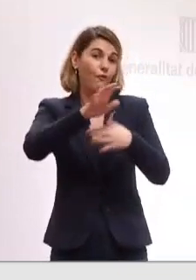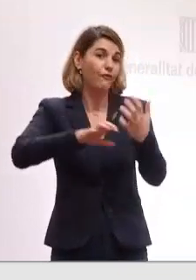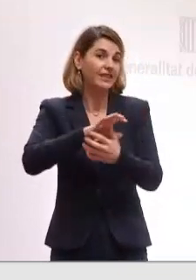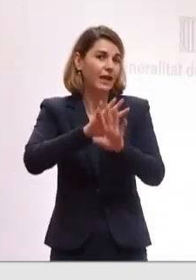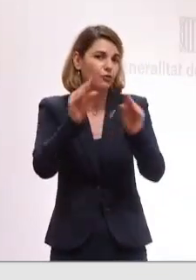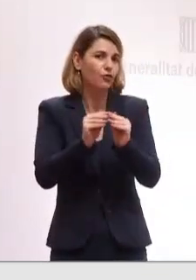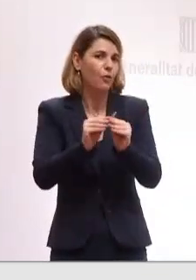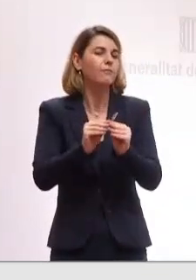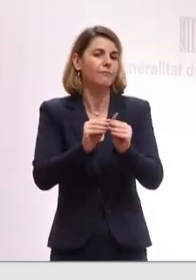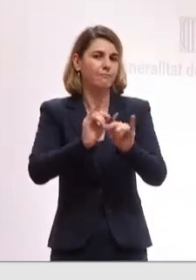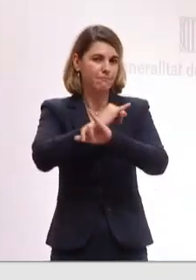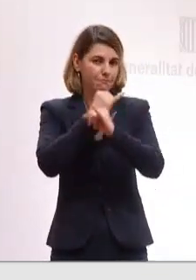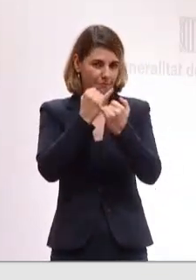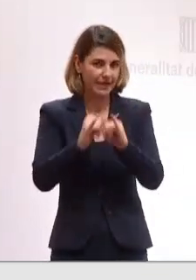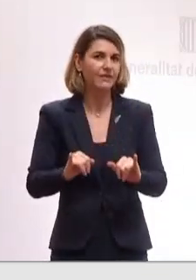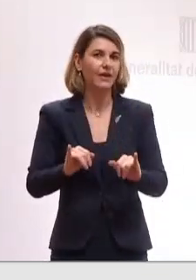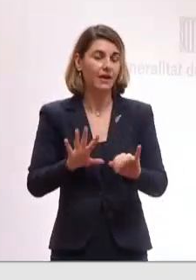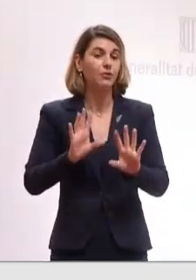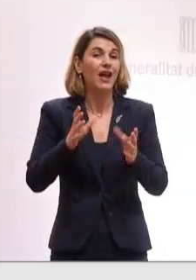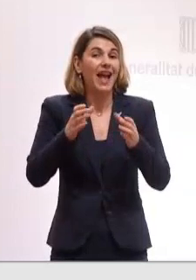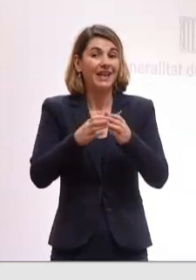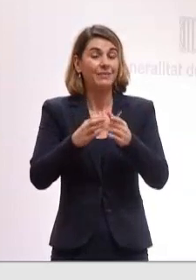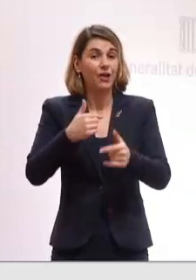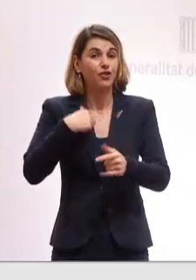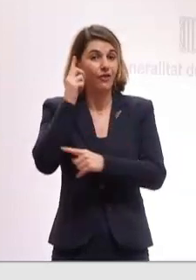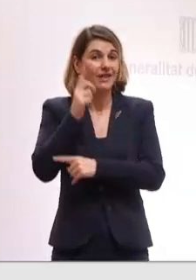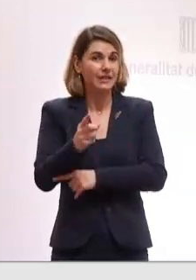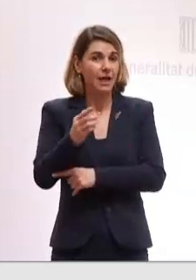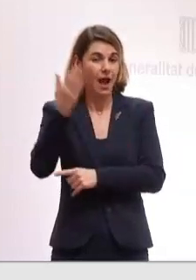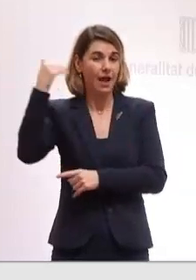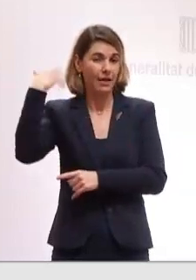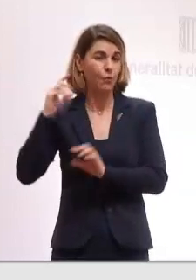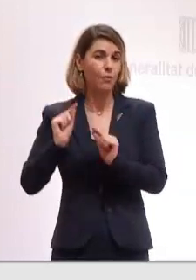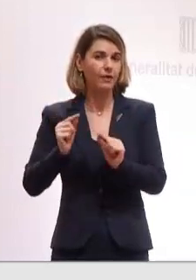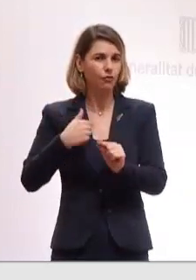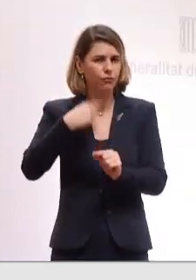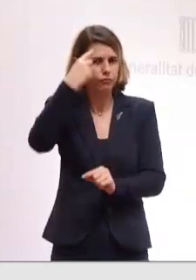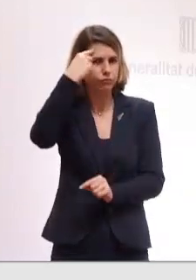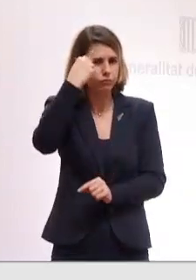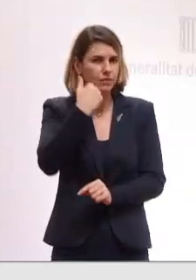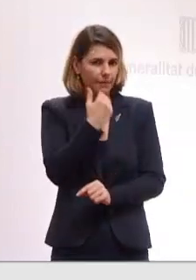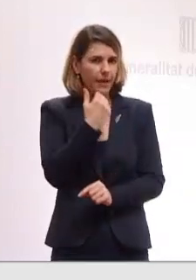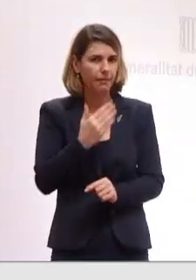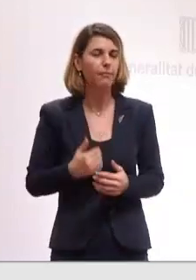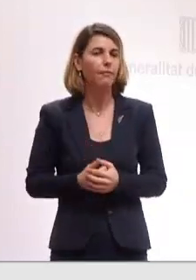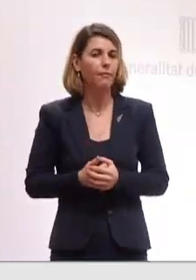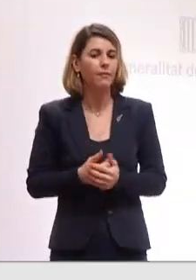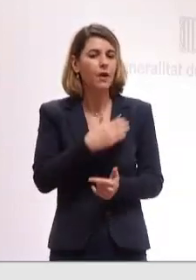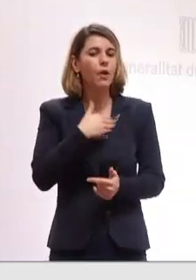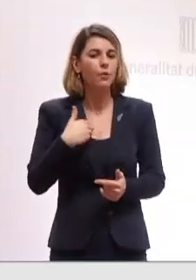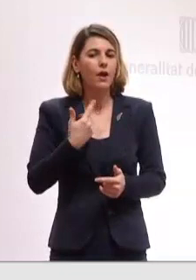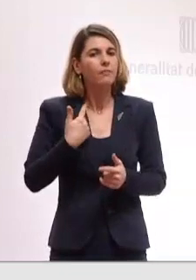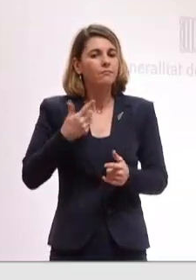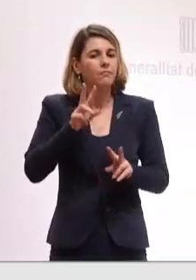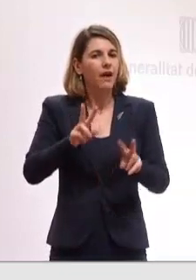L'equip que em va tocar dirigir en aquell moment, érem conscients d'això i ho vam voler abordar la